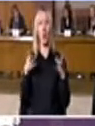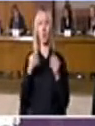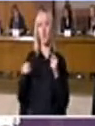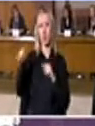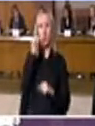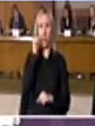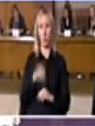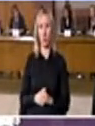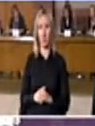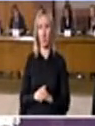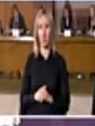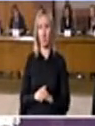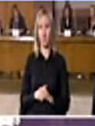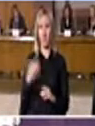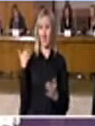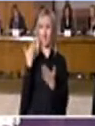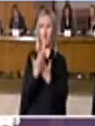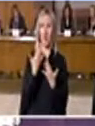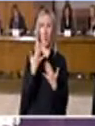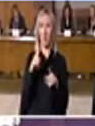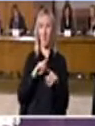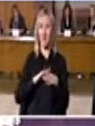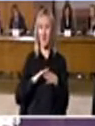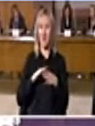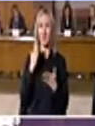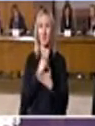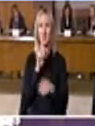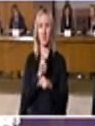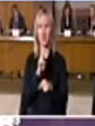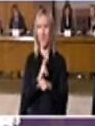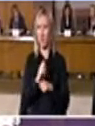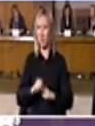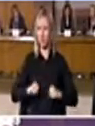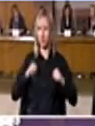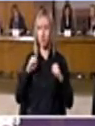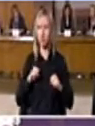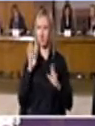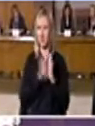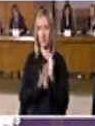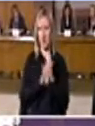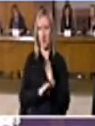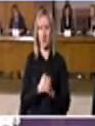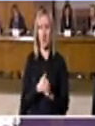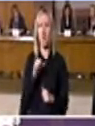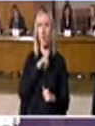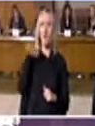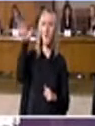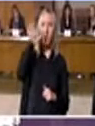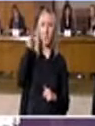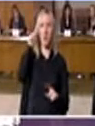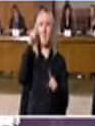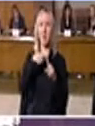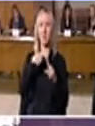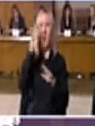većine. Samo u proteklih par meseci bili smo svedoci najdrastičnijih slučajeva diskriminacije. U Vojvodini su meta